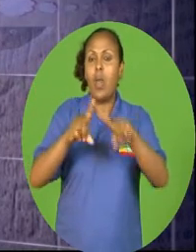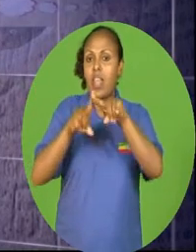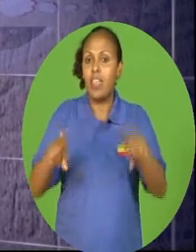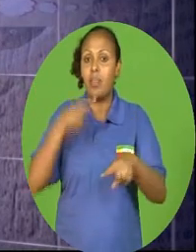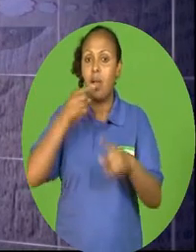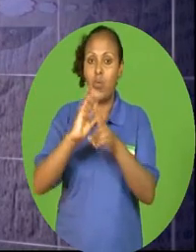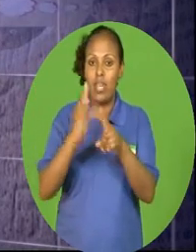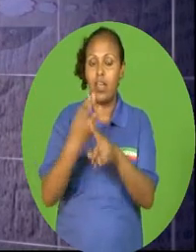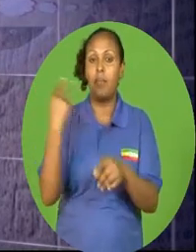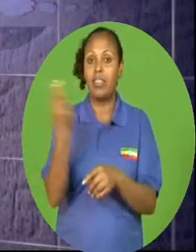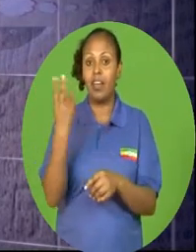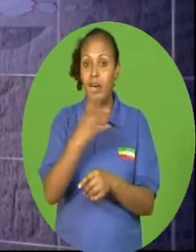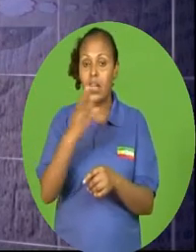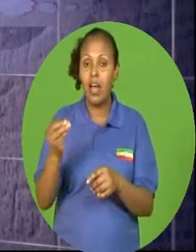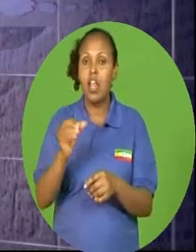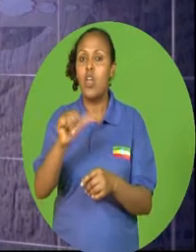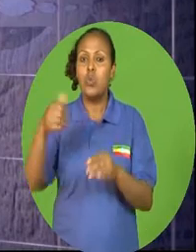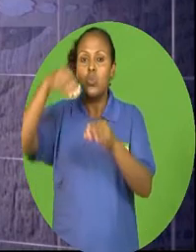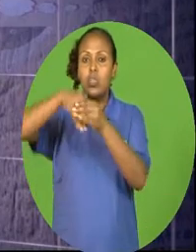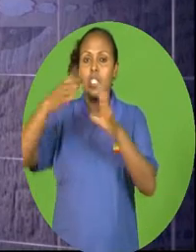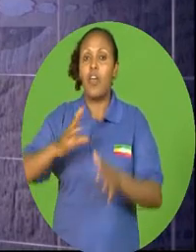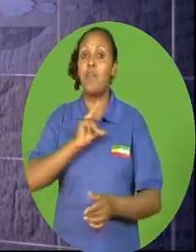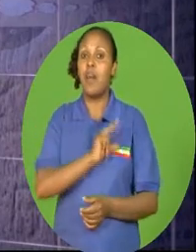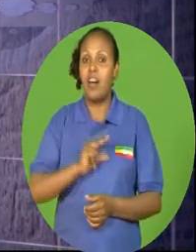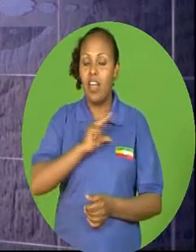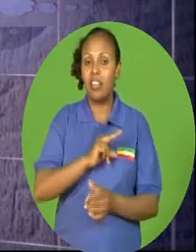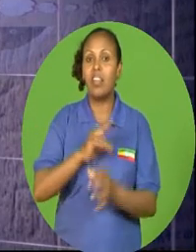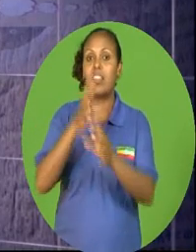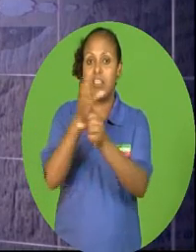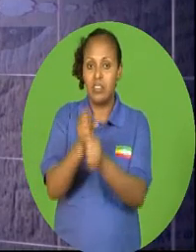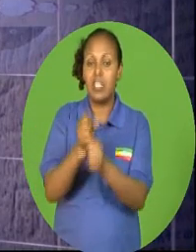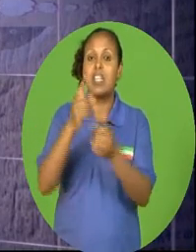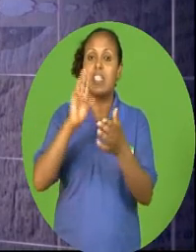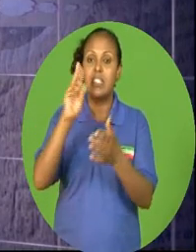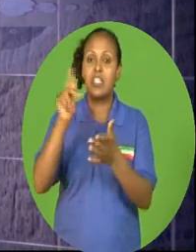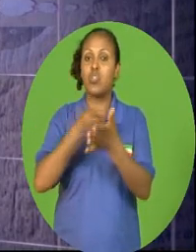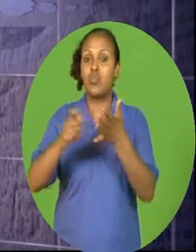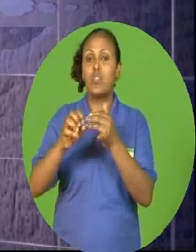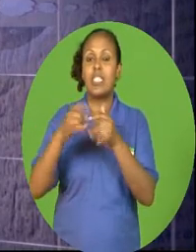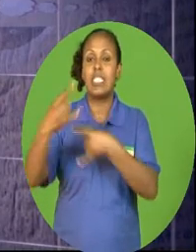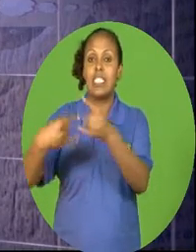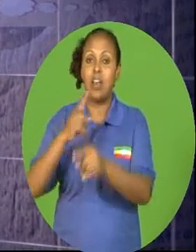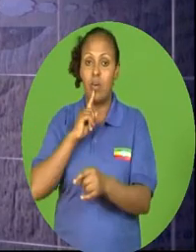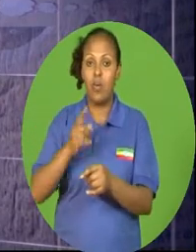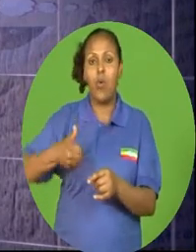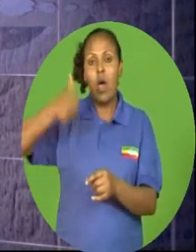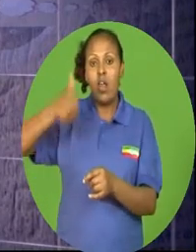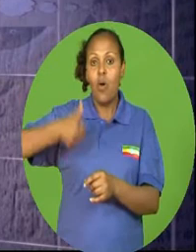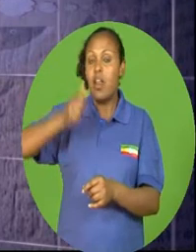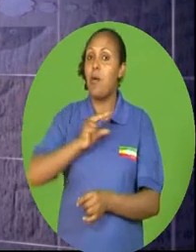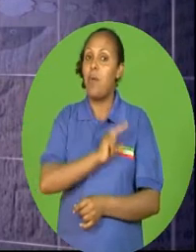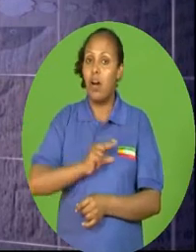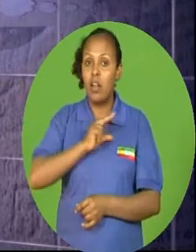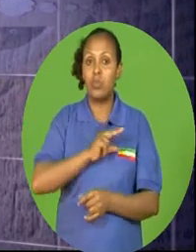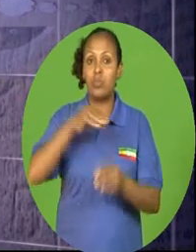ቋንቋን ለየት ባለ መልክ የሚጠቀምና ሌሎች ውስጣዊ ባህሪያትን የተላበሰ የስነ ጽሑፍ ዘር ነው።